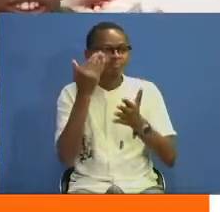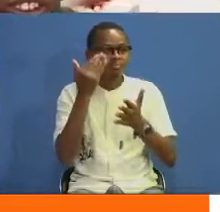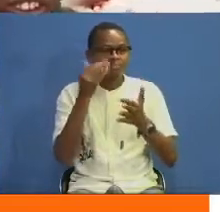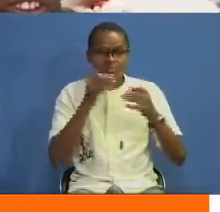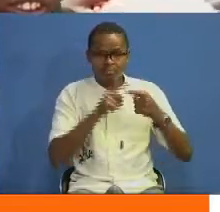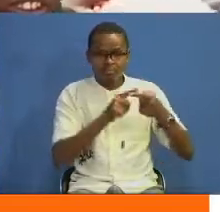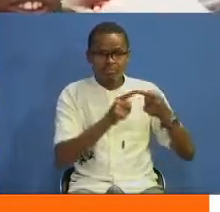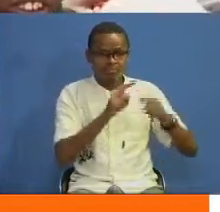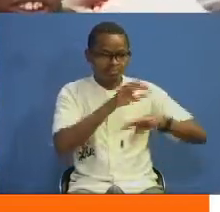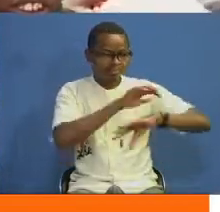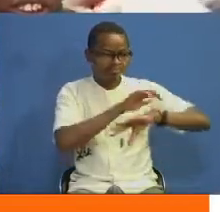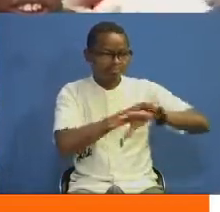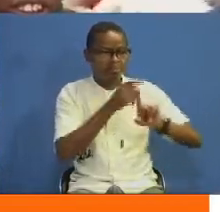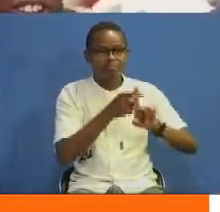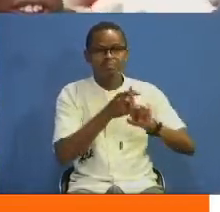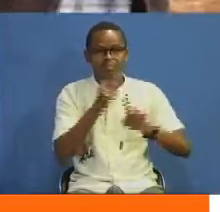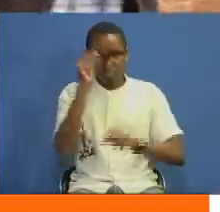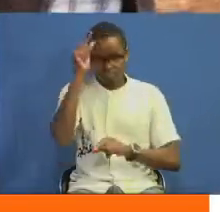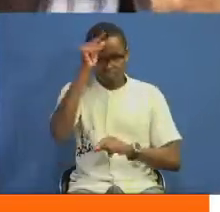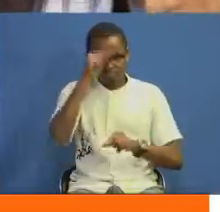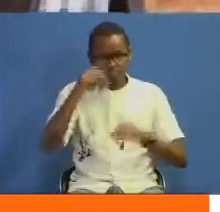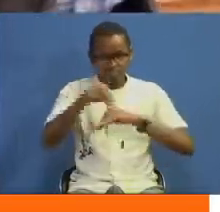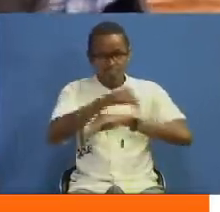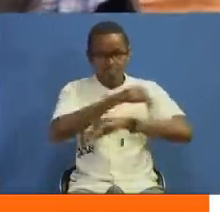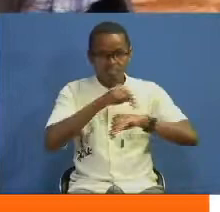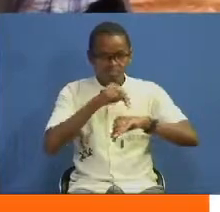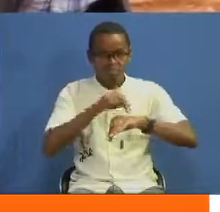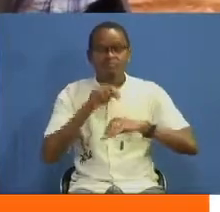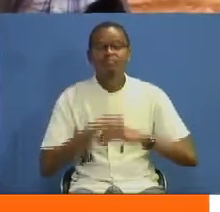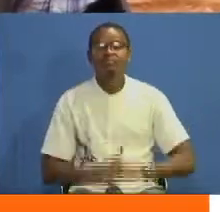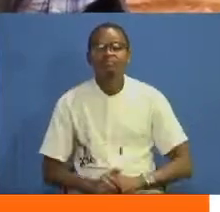ingawa wanapokea fedha kutoka kwa serikali ya kitaifa.